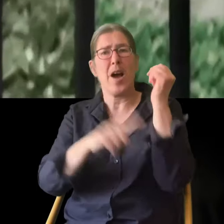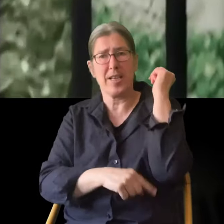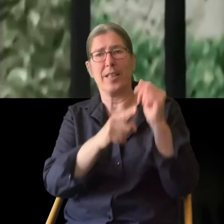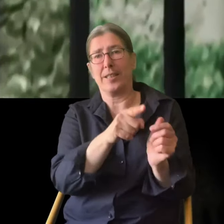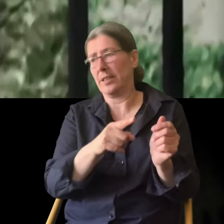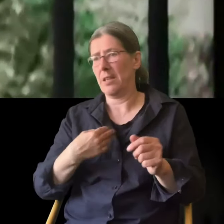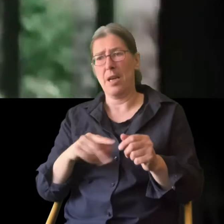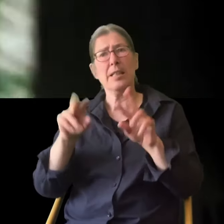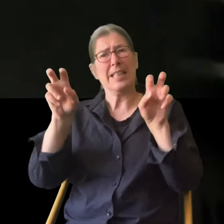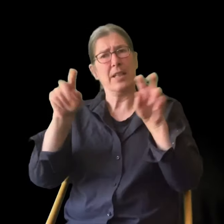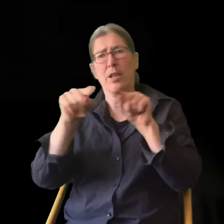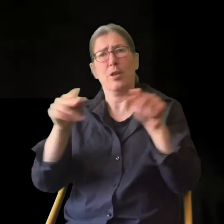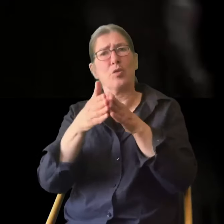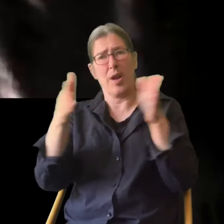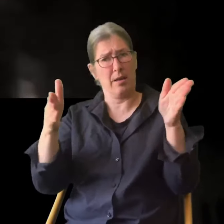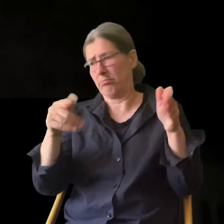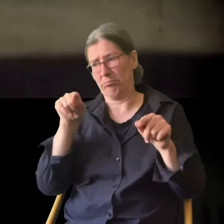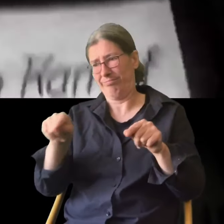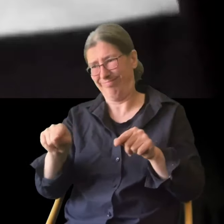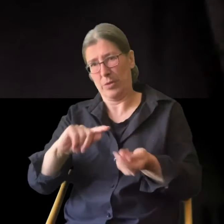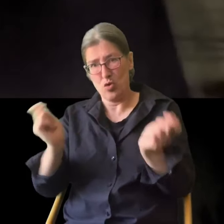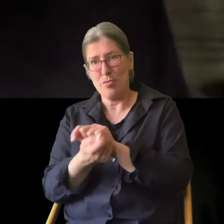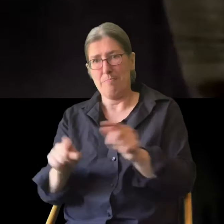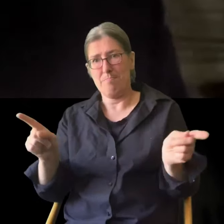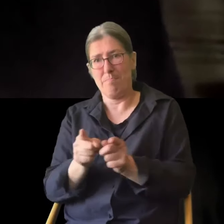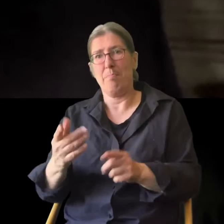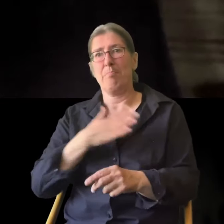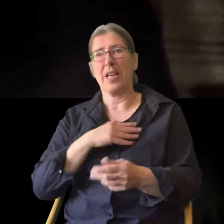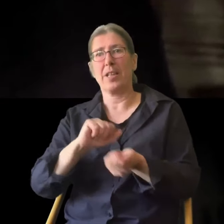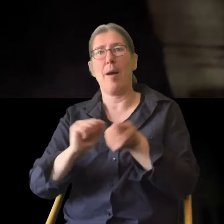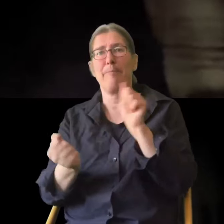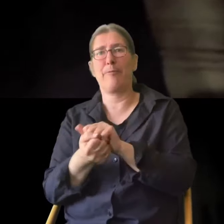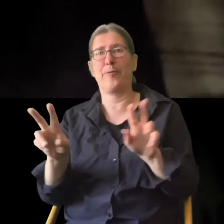Doch der Titel ist zu lang und wird in Mein Kampf geändert.